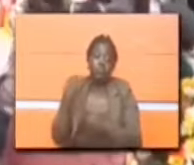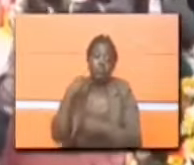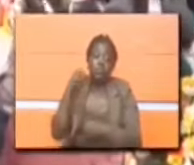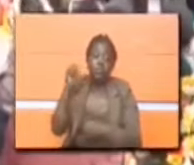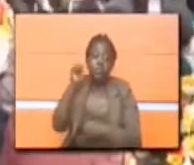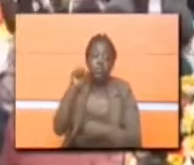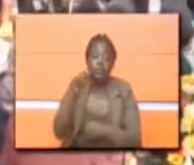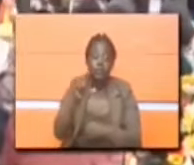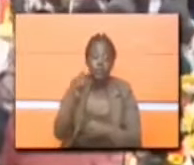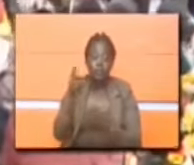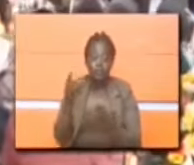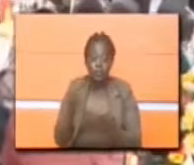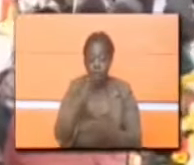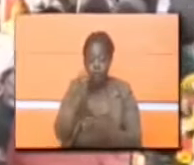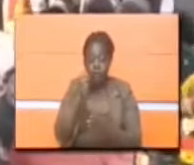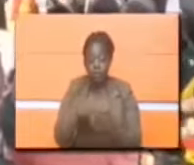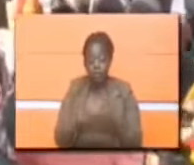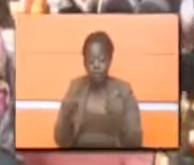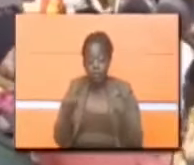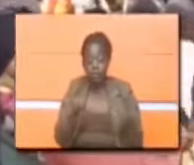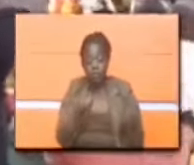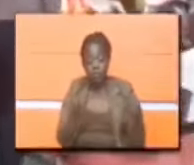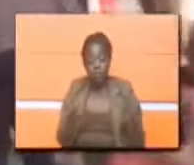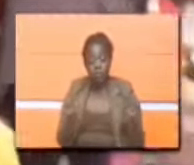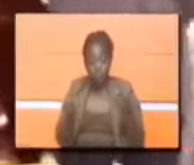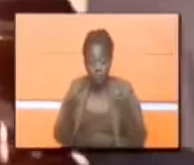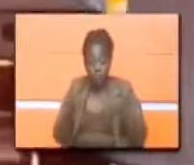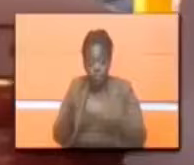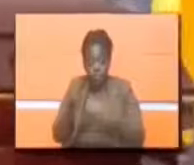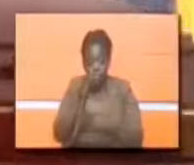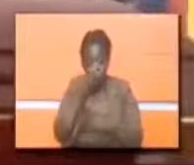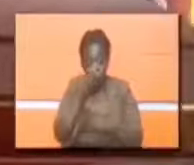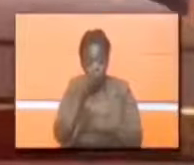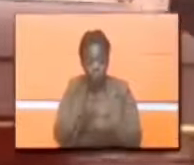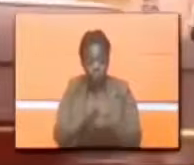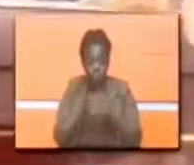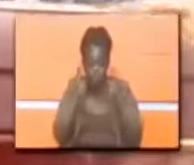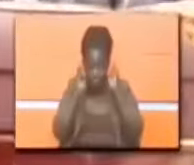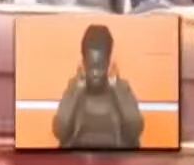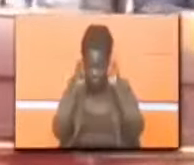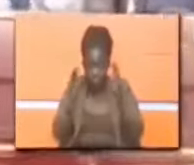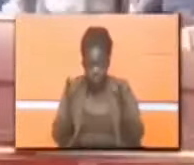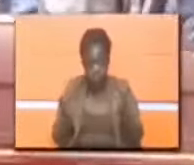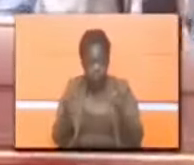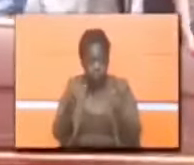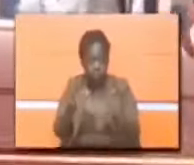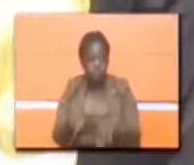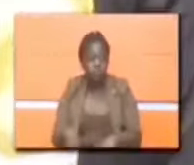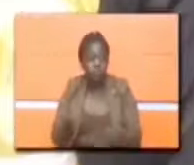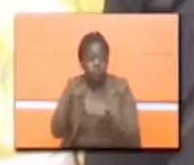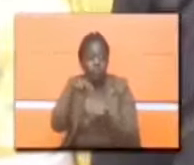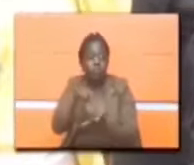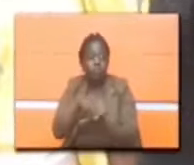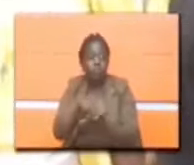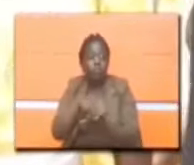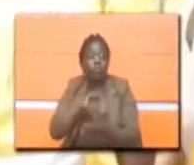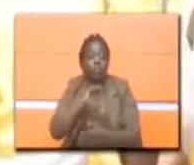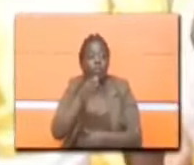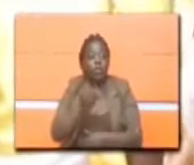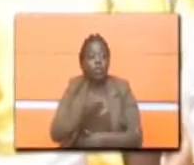Sally ayanukudde abazibu banenya nti tebatuukiriza kiramo kya mugenzi eky'okumuziika ng'ayimiridde.